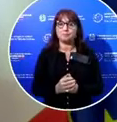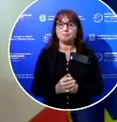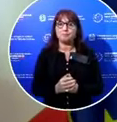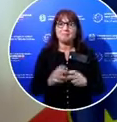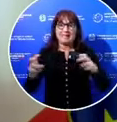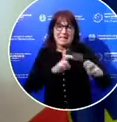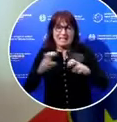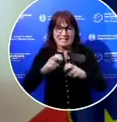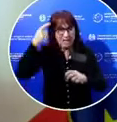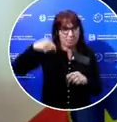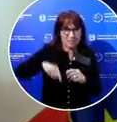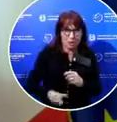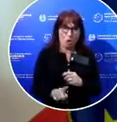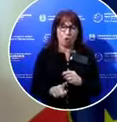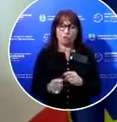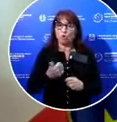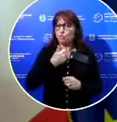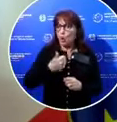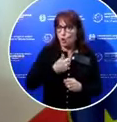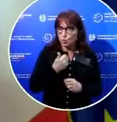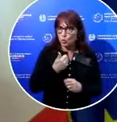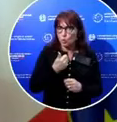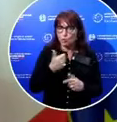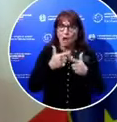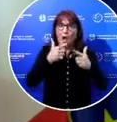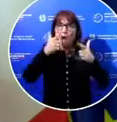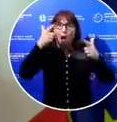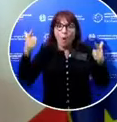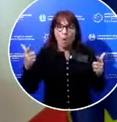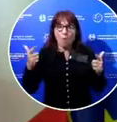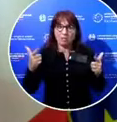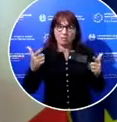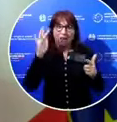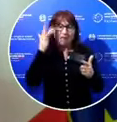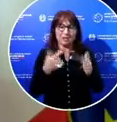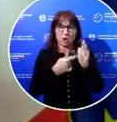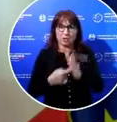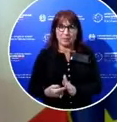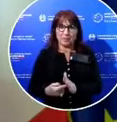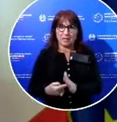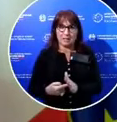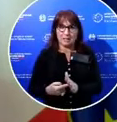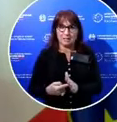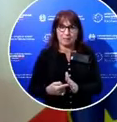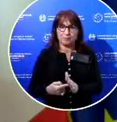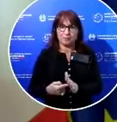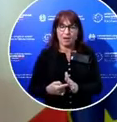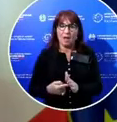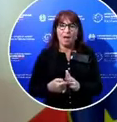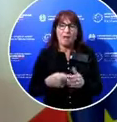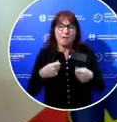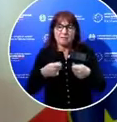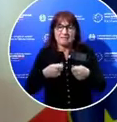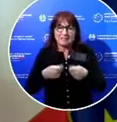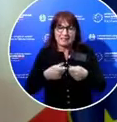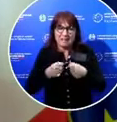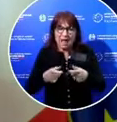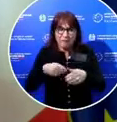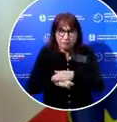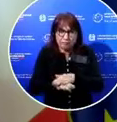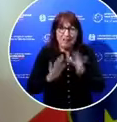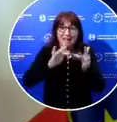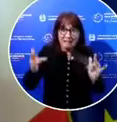Stress psicologico, solitudine hanno accresciuto il rischio di dipendenze. Si è registrato un aumento del traffico illecito tramite Internet